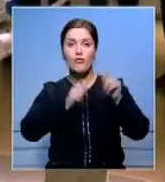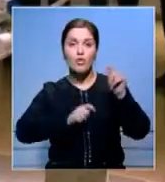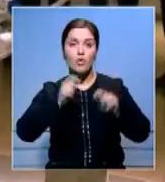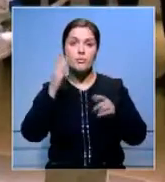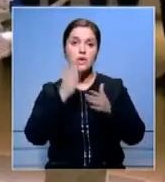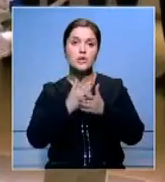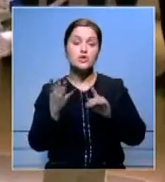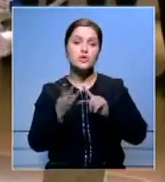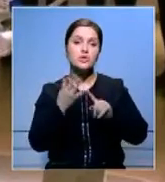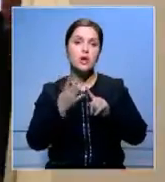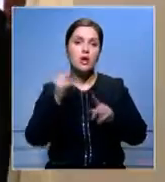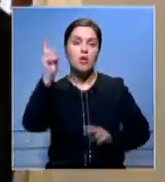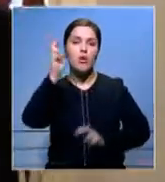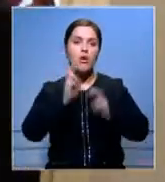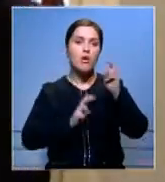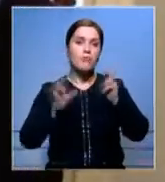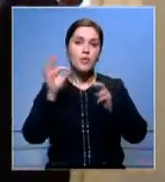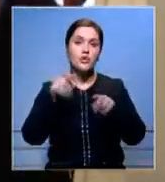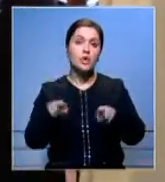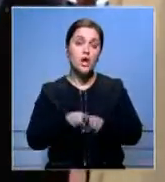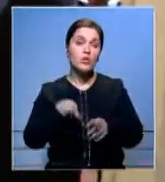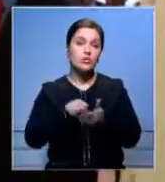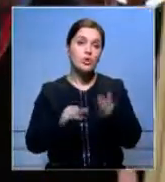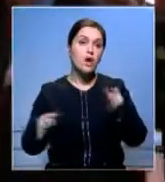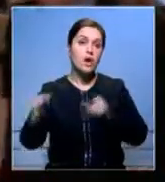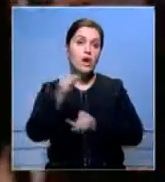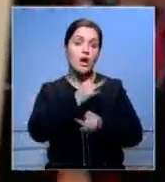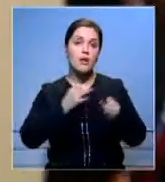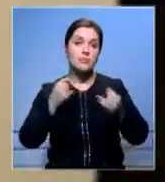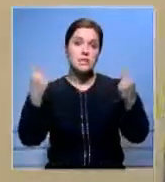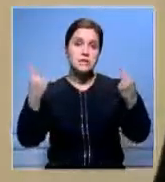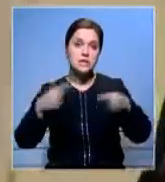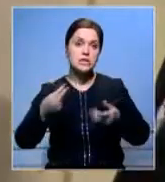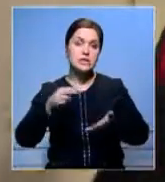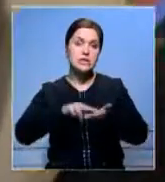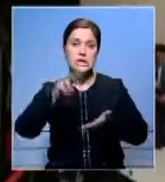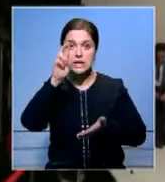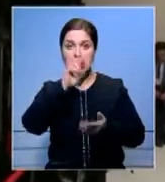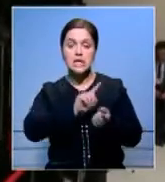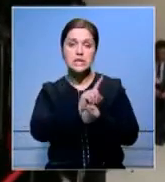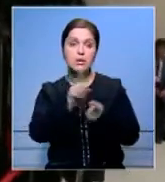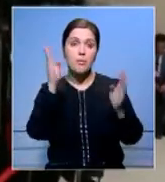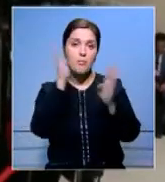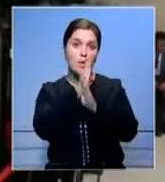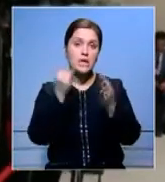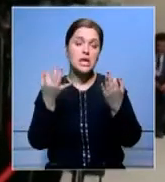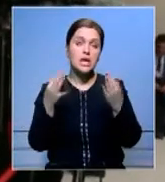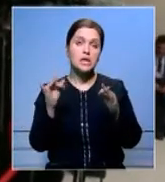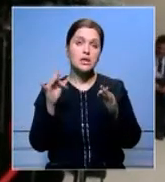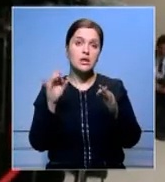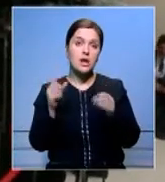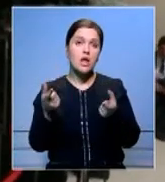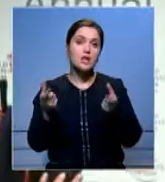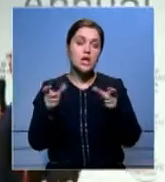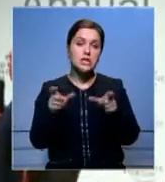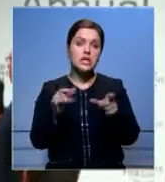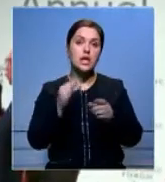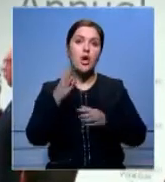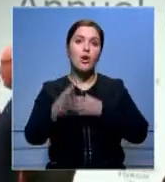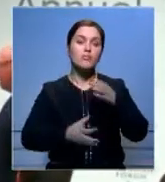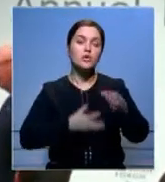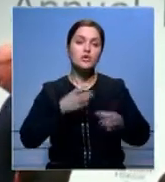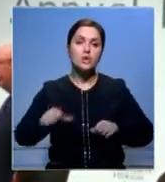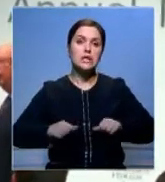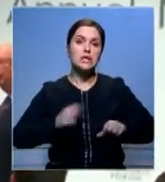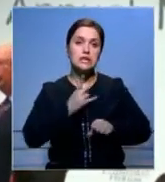4-й промышленной революции. Также участники обсудят снижение цен на нефть, изменение климата, освобождение Ирана от санкций и